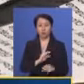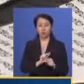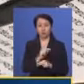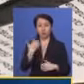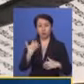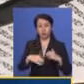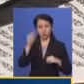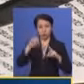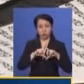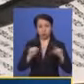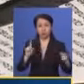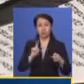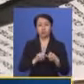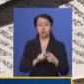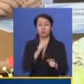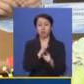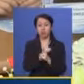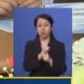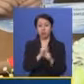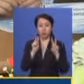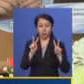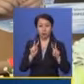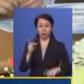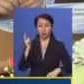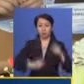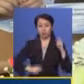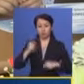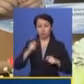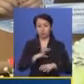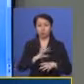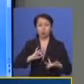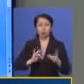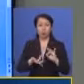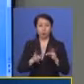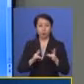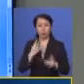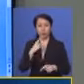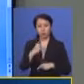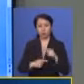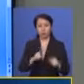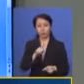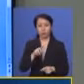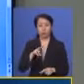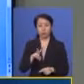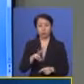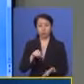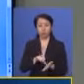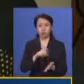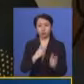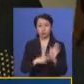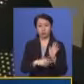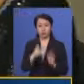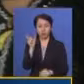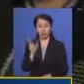использовать при преподавании в средних школах. В связи с ограничительными мерами фестиваль прошел онлайн через платформу Zoom. Приняли